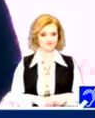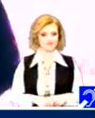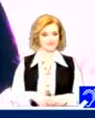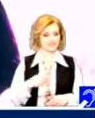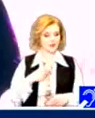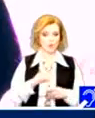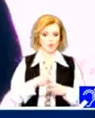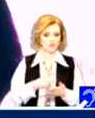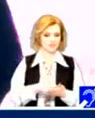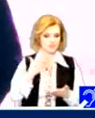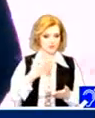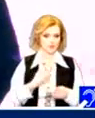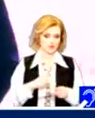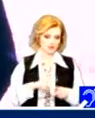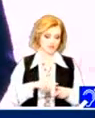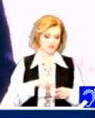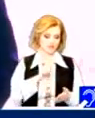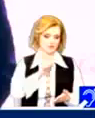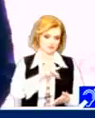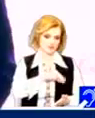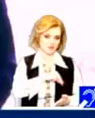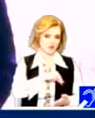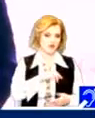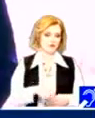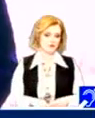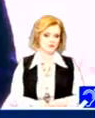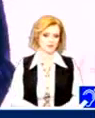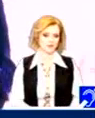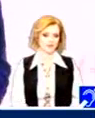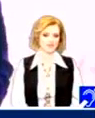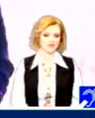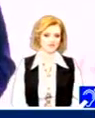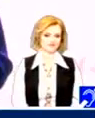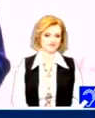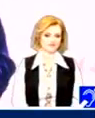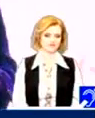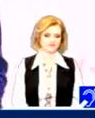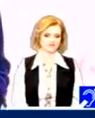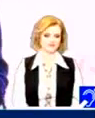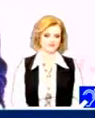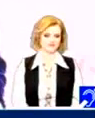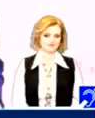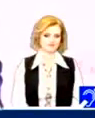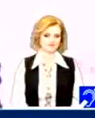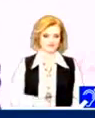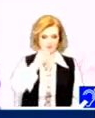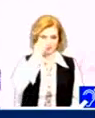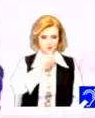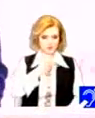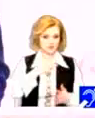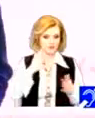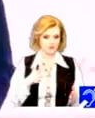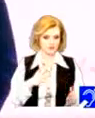apreciez foarte, foarte, foarte mult. Și sper că pot să merg înainte cu forța care reprezentați. Mulțumesc foarte